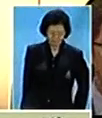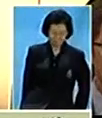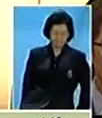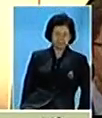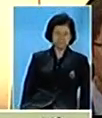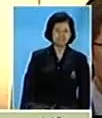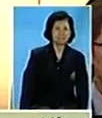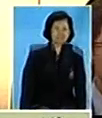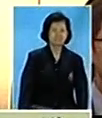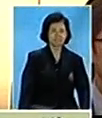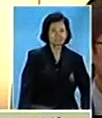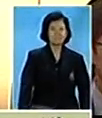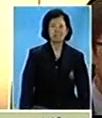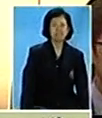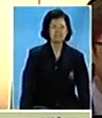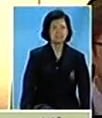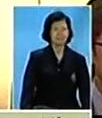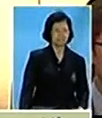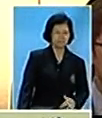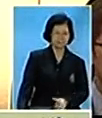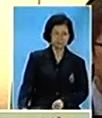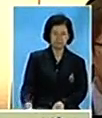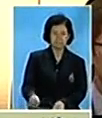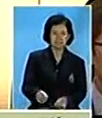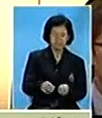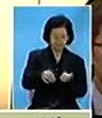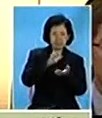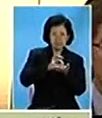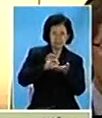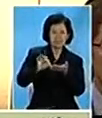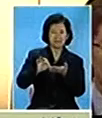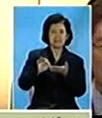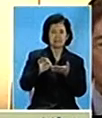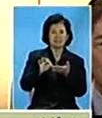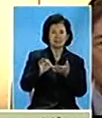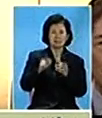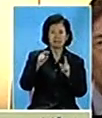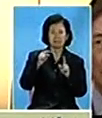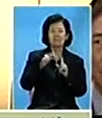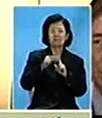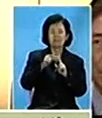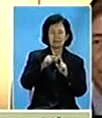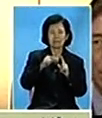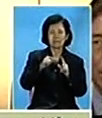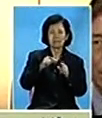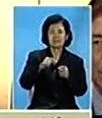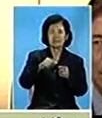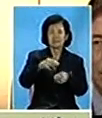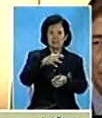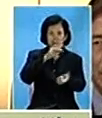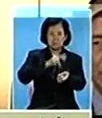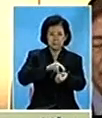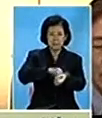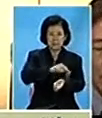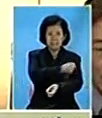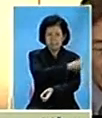การแพทย์แผนไทยประยุกต์นะครับเพราะงั้นเวลาที่เราเขียนถึงคิดถึงพระบัญญัติเรื่องการแพทย์แผนไทยเราก็เขียนกับพระบั